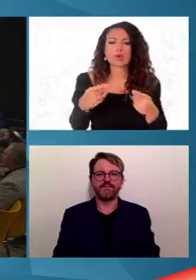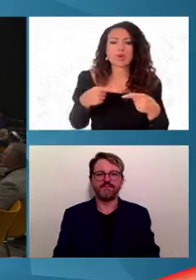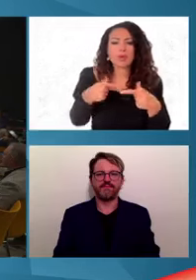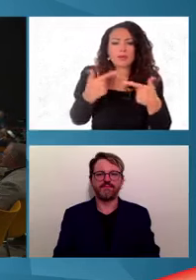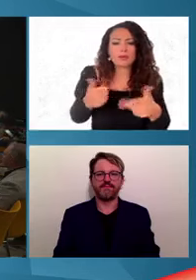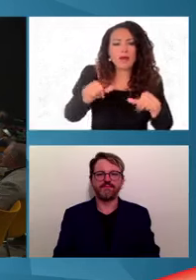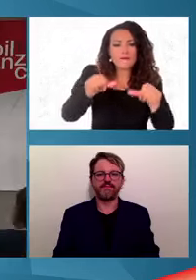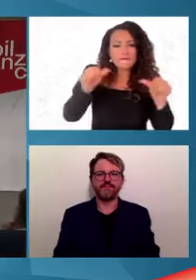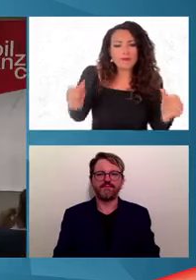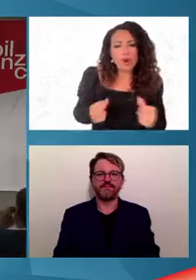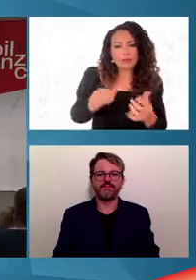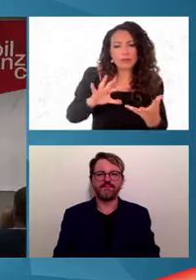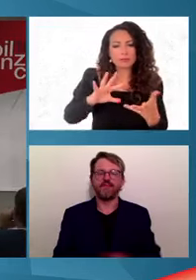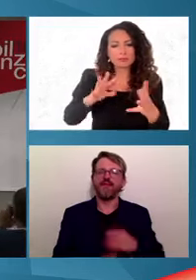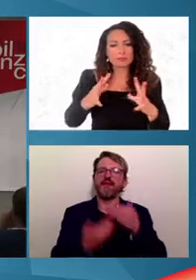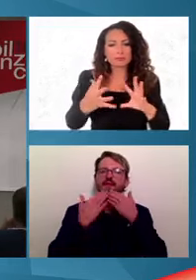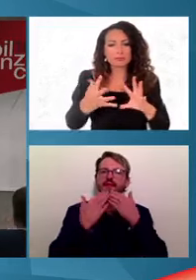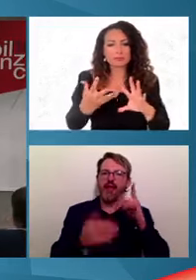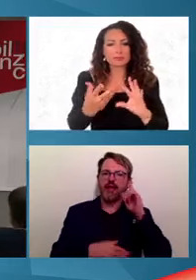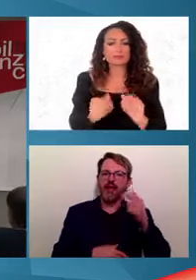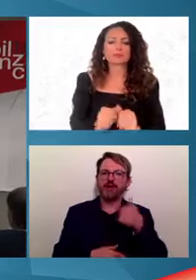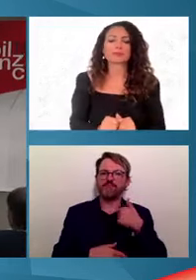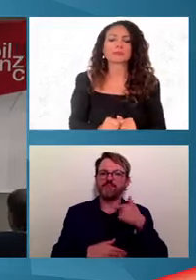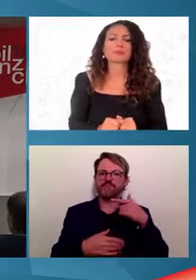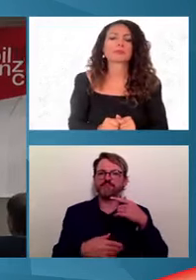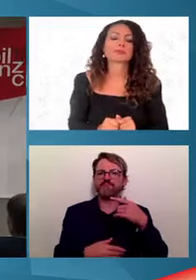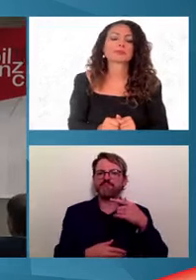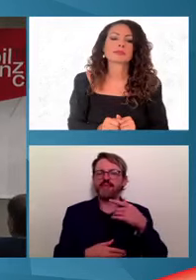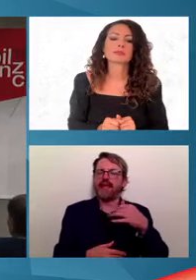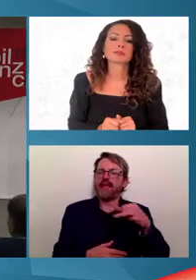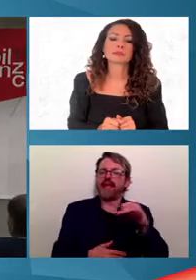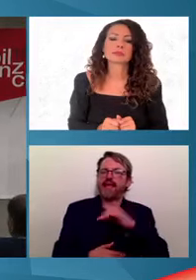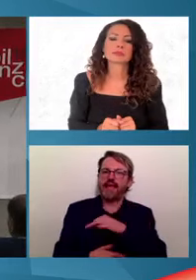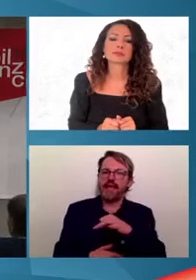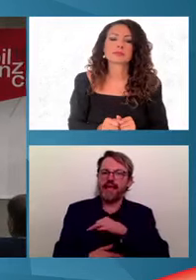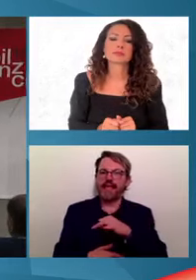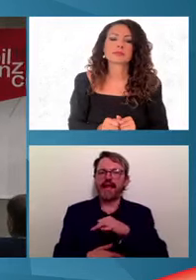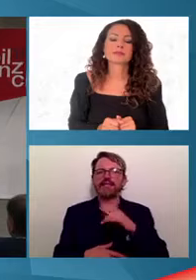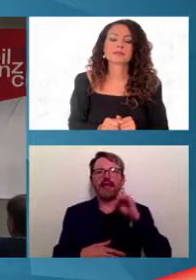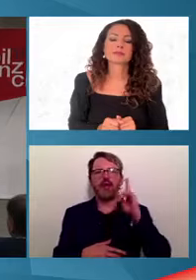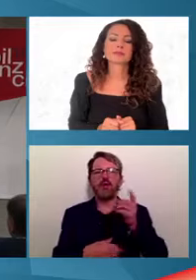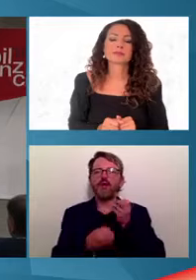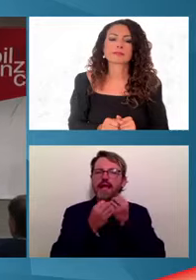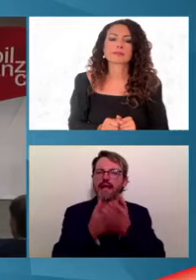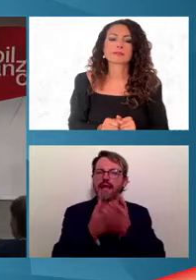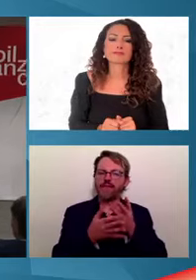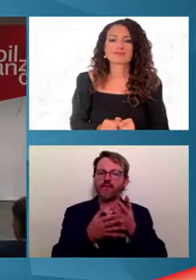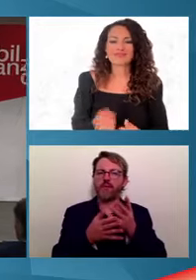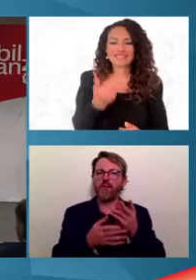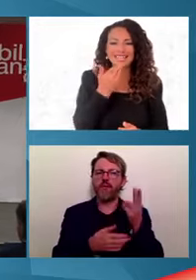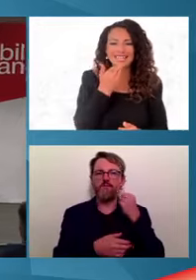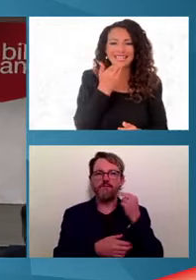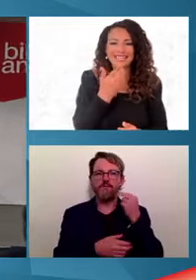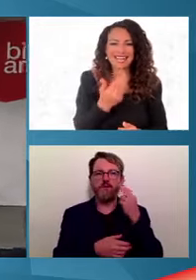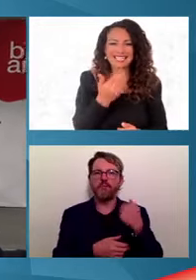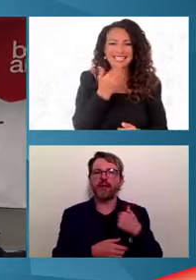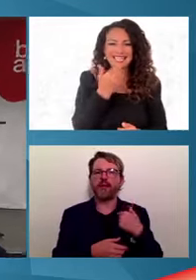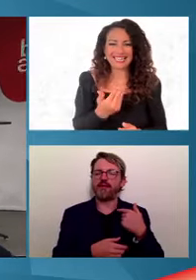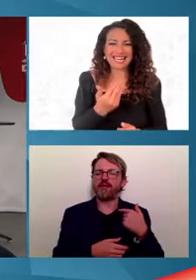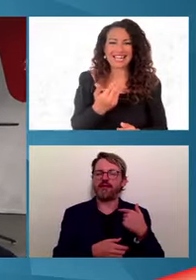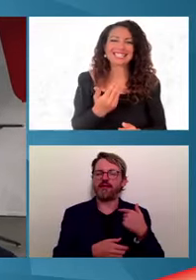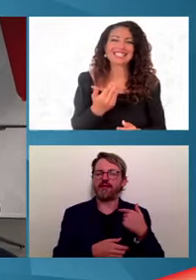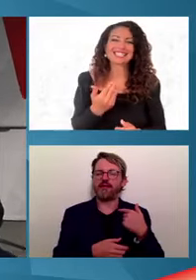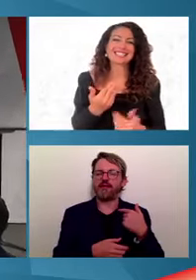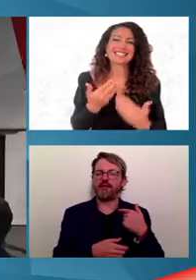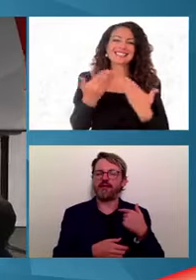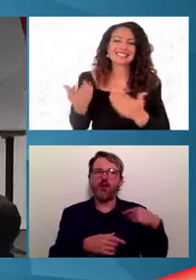allen Anwesenden einen interessanten und informativen Vormittag. Es soll sich gelohnt haben, hier nach Bozen in den Neupark zu kommen,